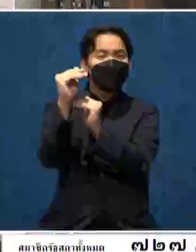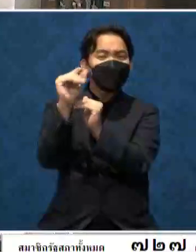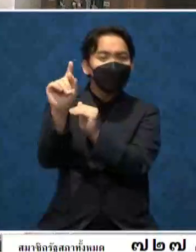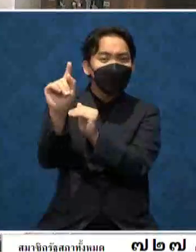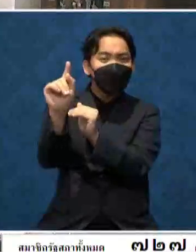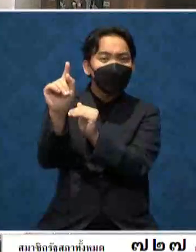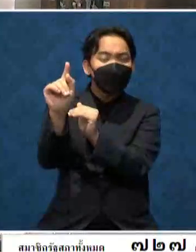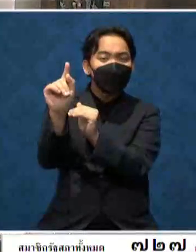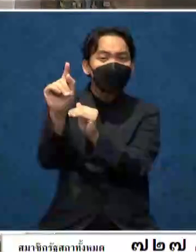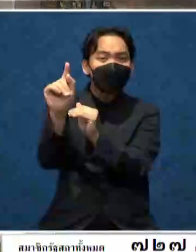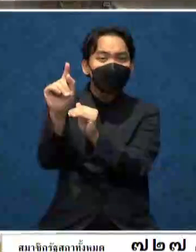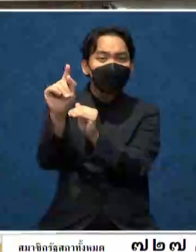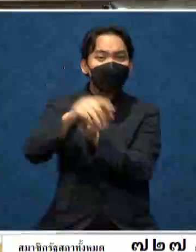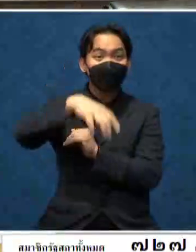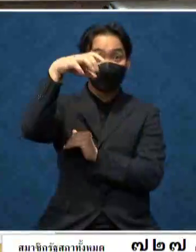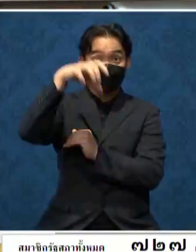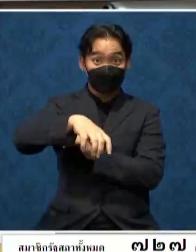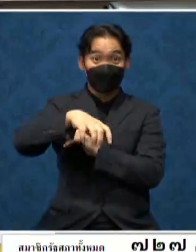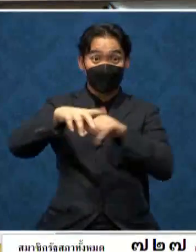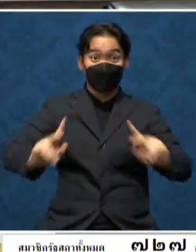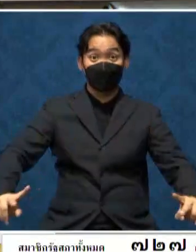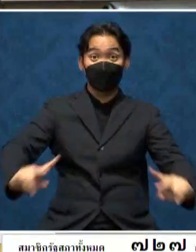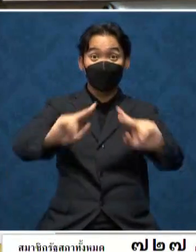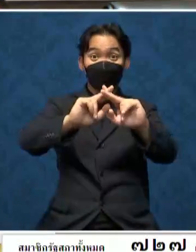หน่วยงานในกระบวนการยุติธรรมตามมาตรา